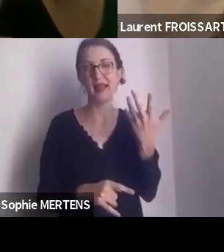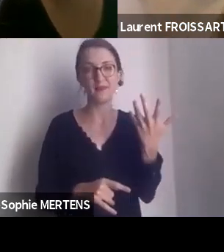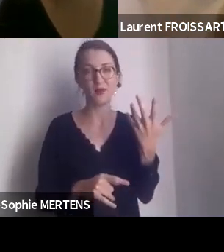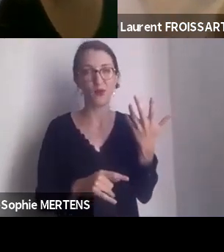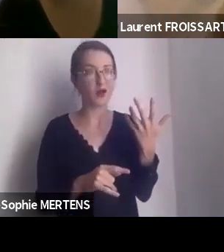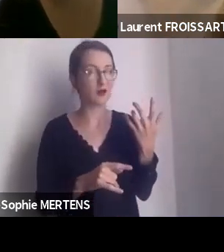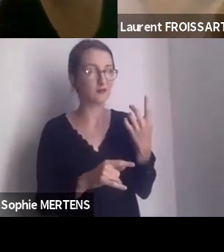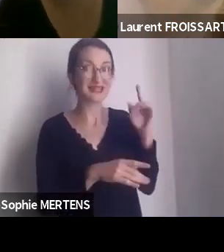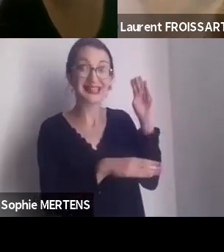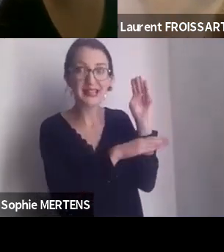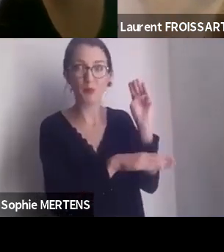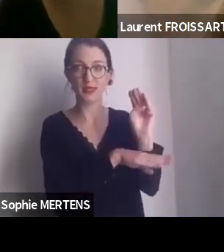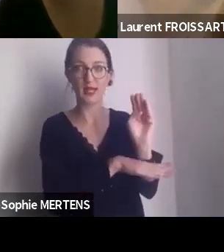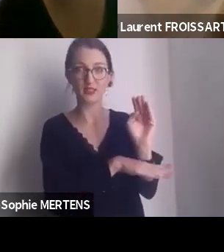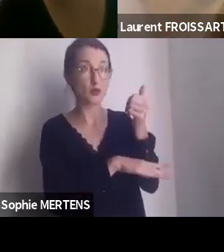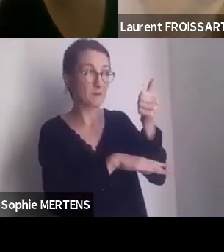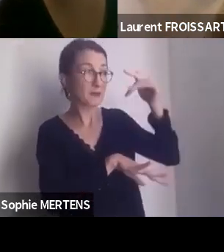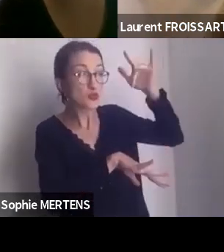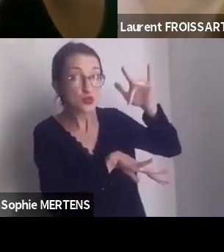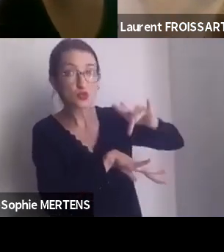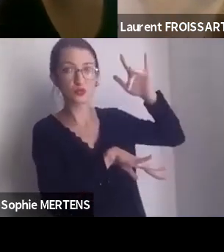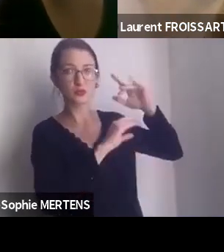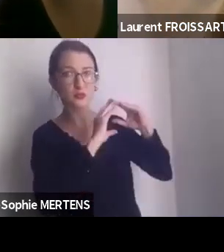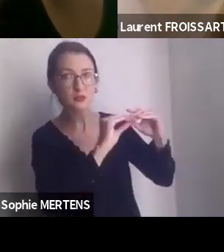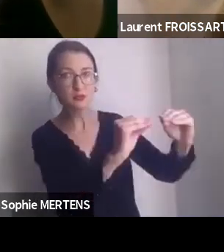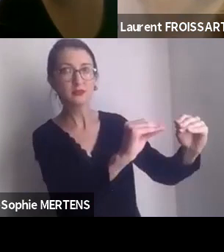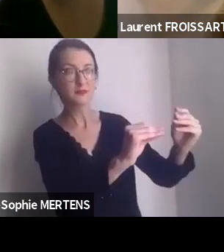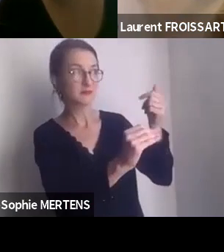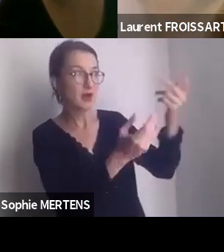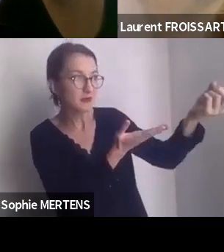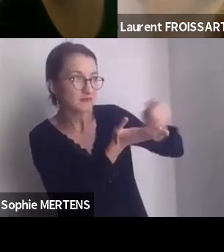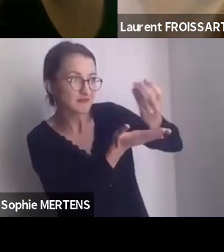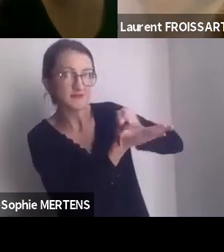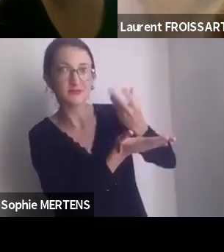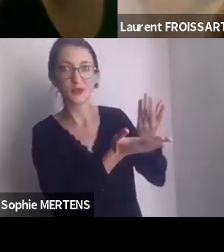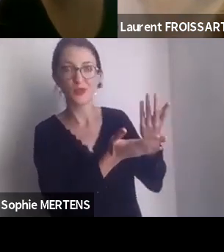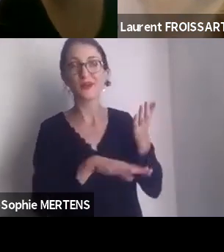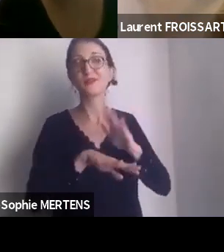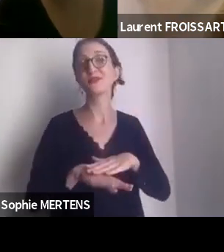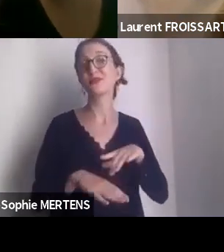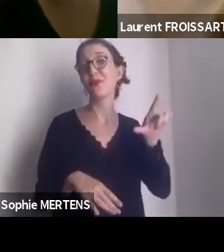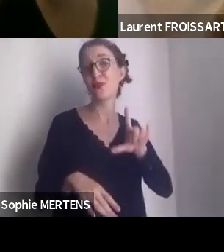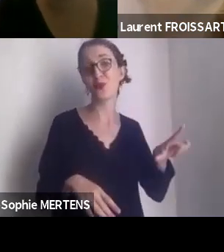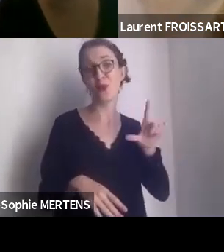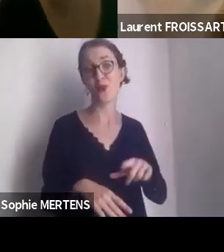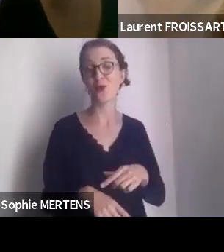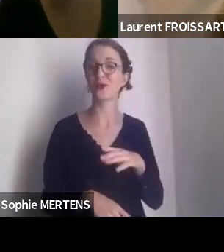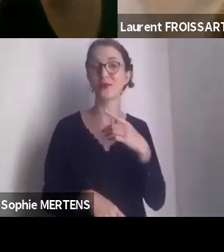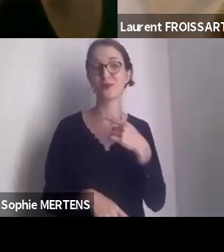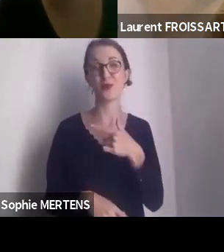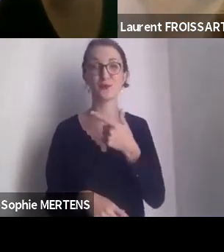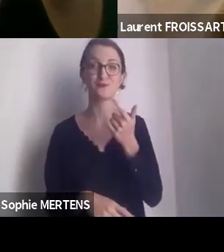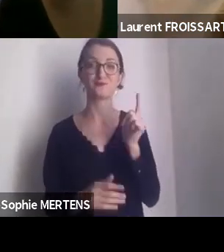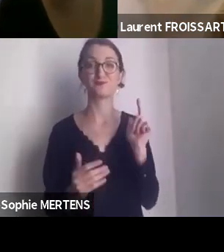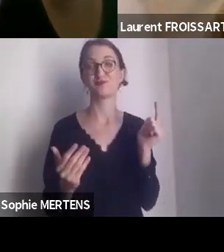d'expérience forts. Et Laurent est bien modeste puisque sa société BIKOM a vraiment su... se